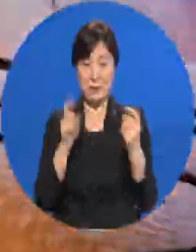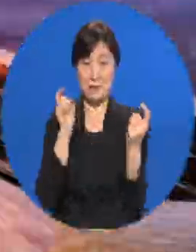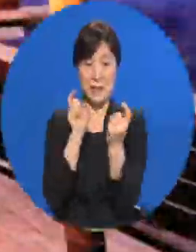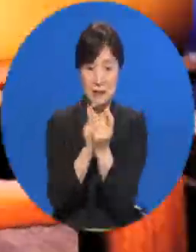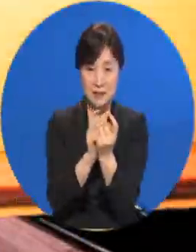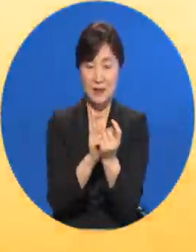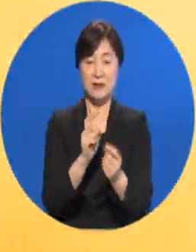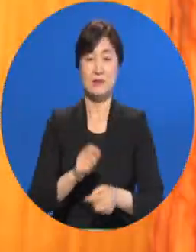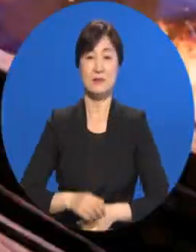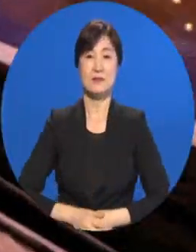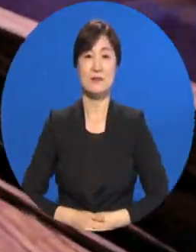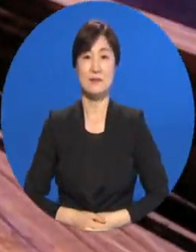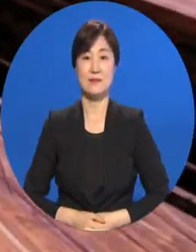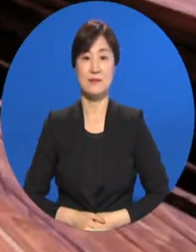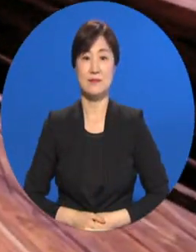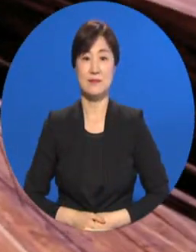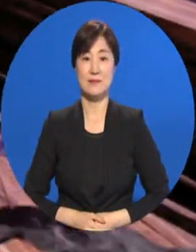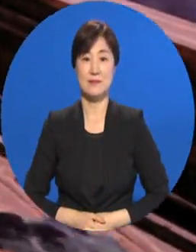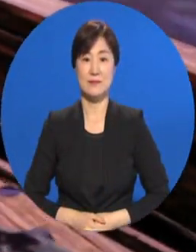나타났다!